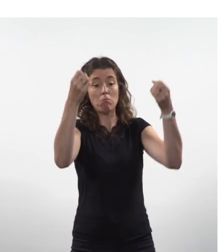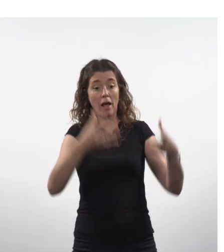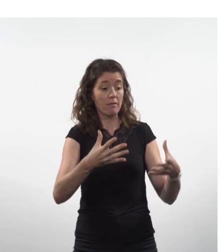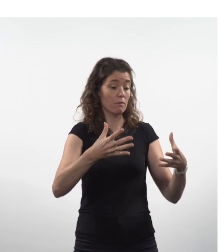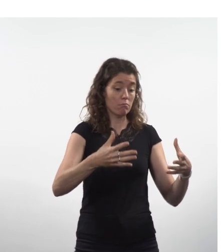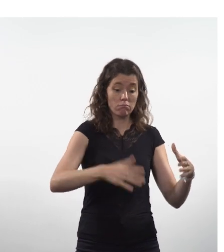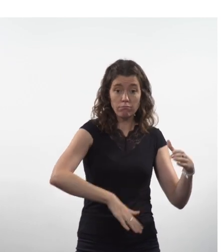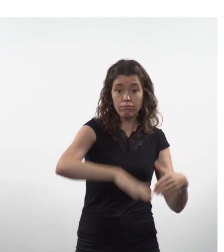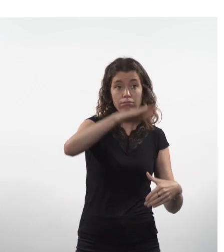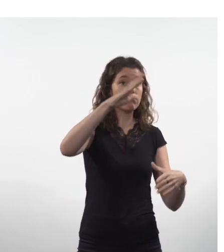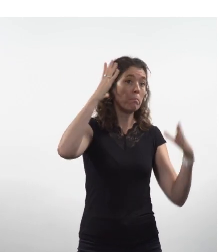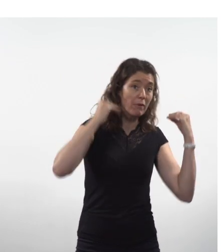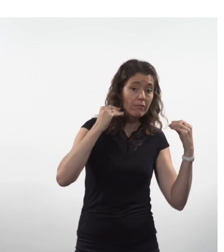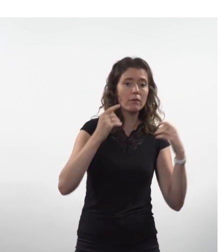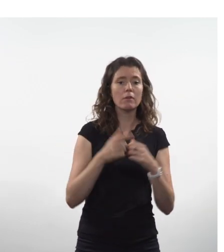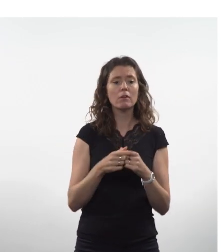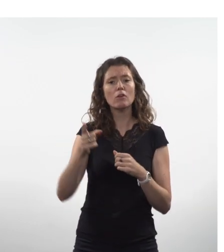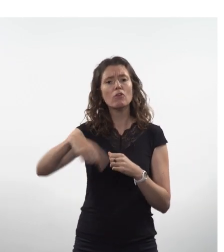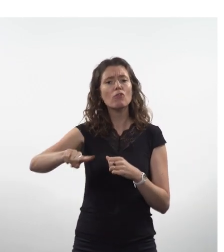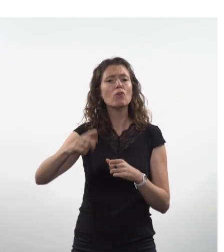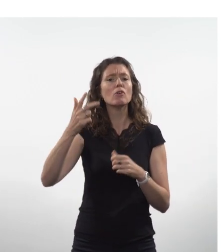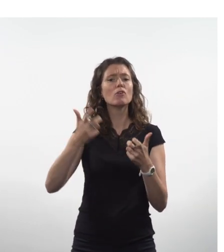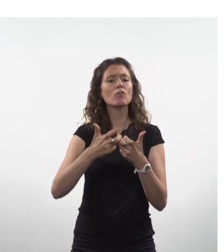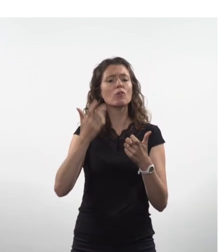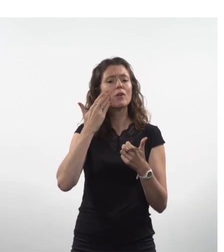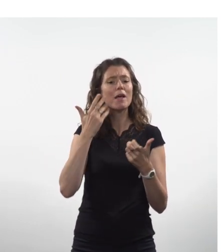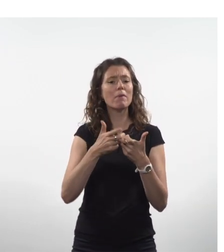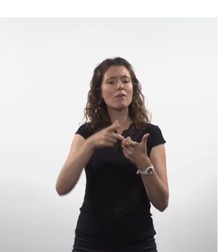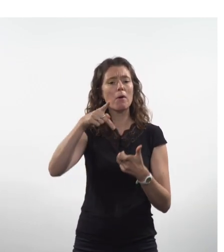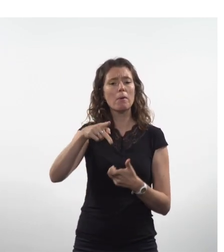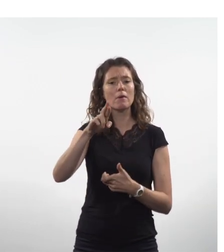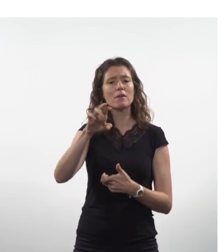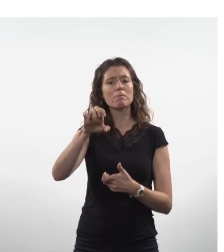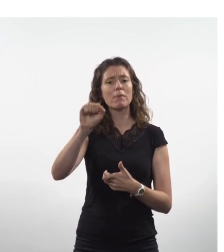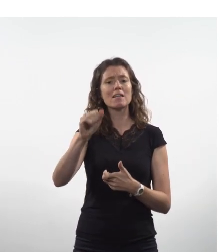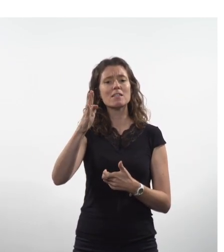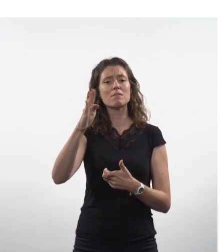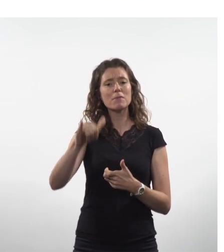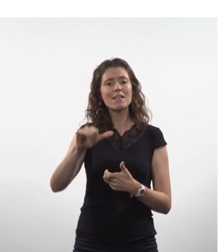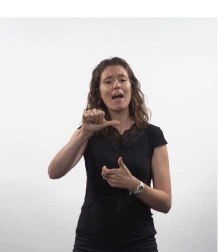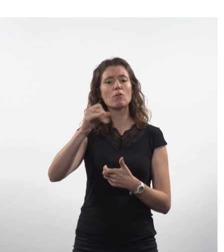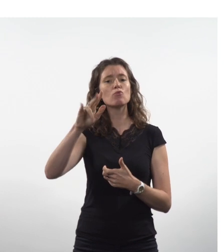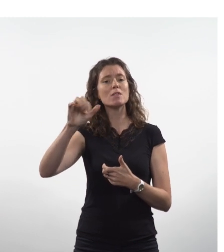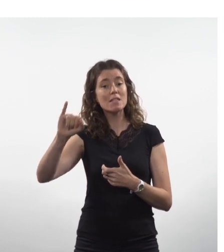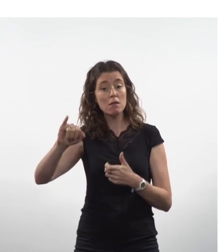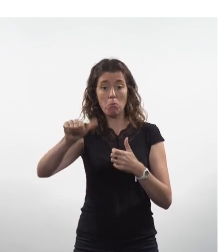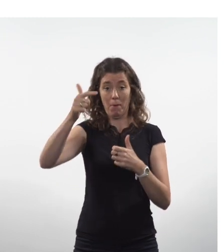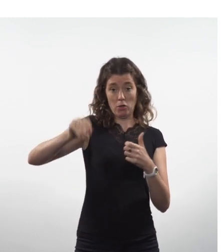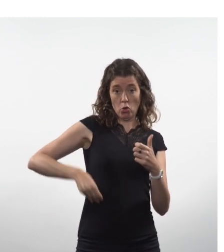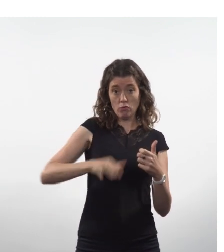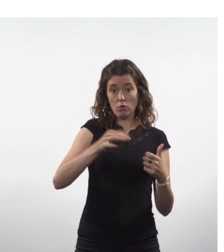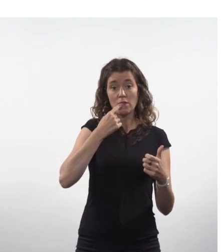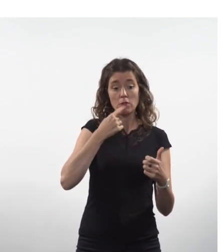vous connaissez sûrement la triviacousie, qui est la première cause de la surdité en France, c'est-à-dire c'est